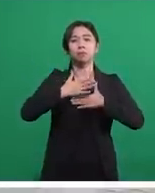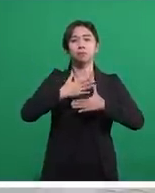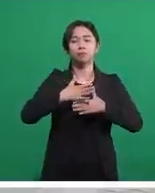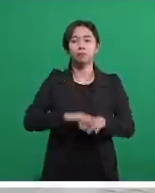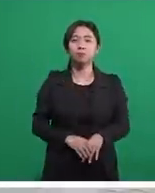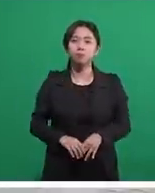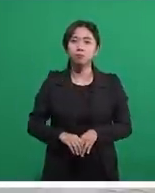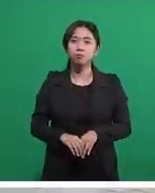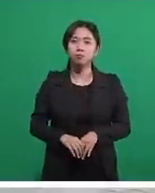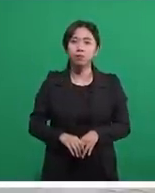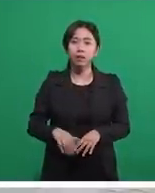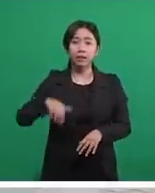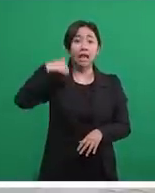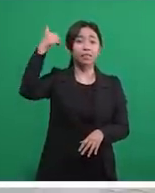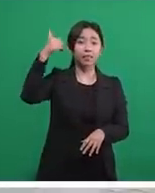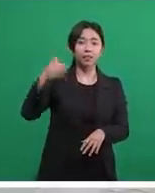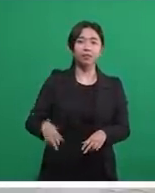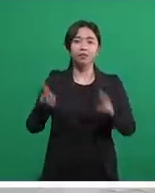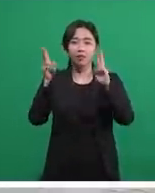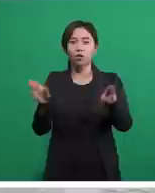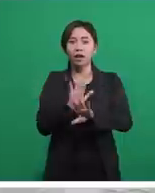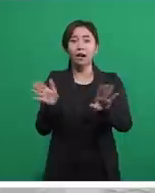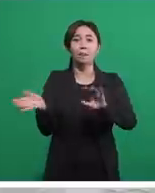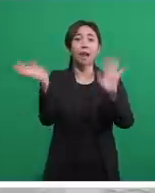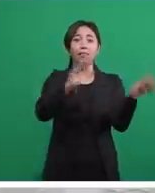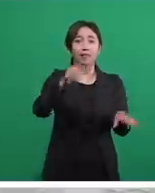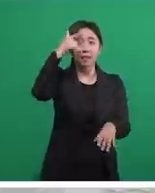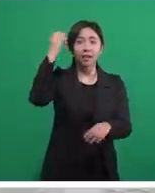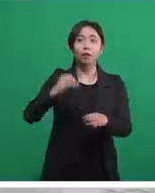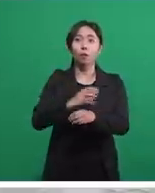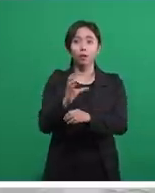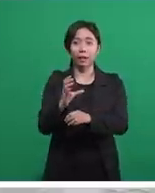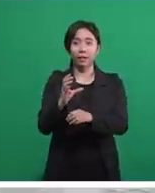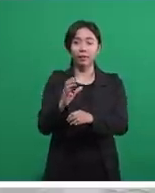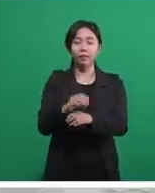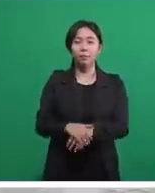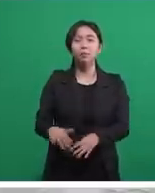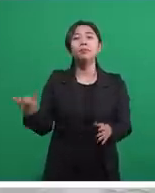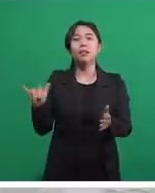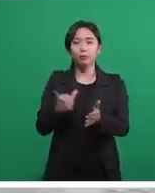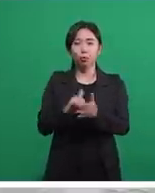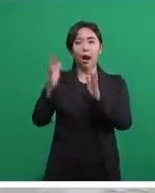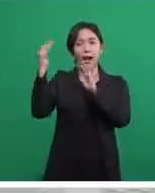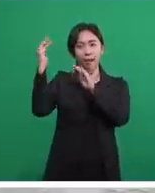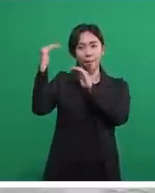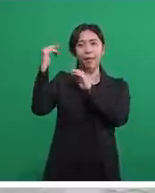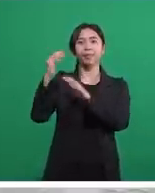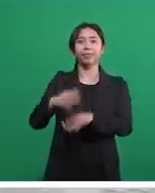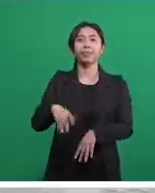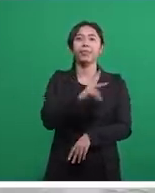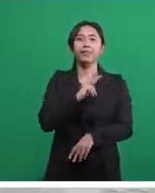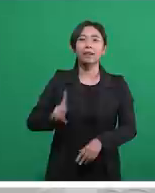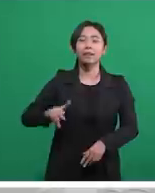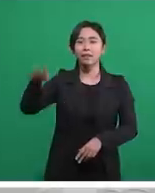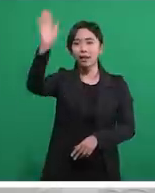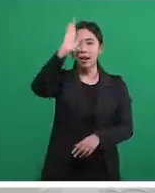yang mati karena virus itu, maka itulah bagian dari wujud kerajaan Allah